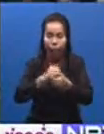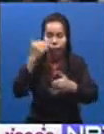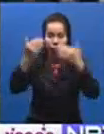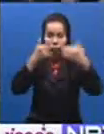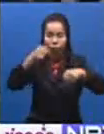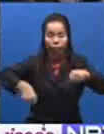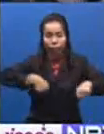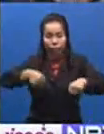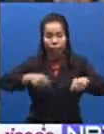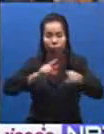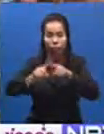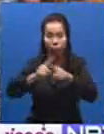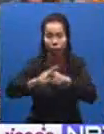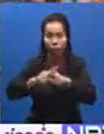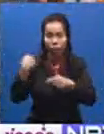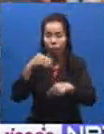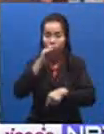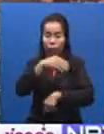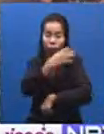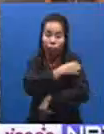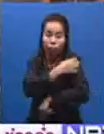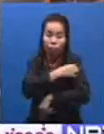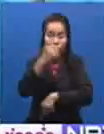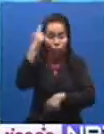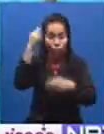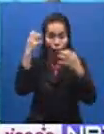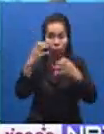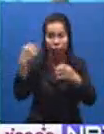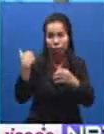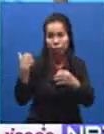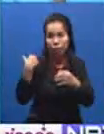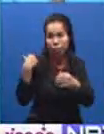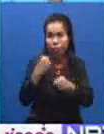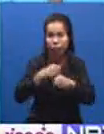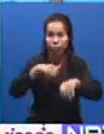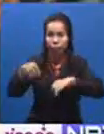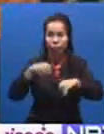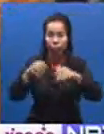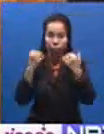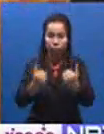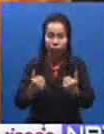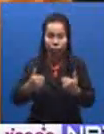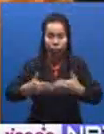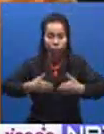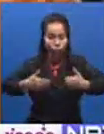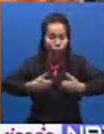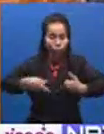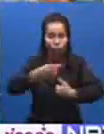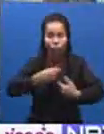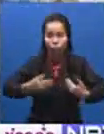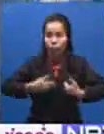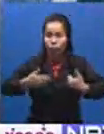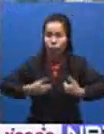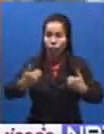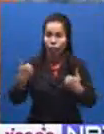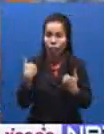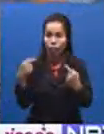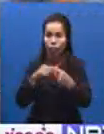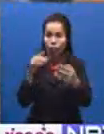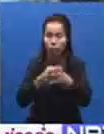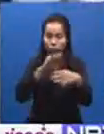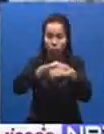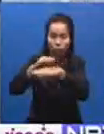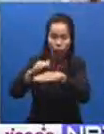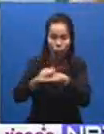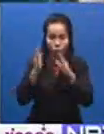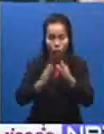ทางเทศบาลเมืองหัวหินร่วมกับกลุ่มกระตอยรักหัวหินจัดขึ้นกันอย่างสนุกสนานโดยหวังว่าจะเป็นการกระตุ้นให้บุตรห